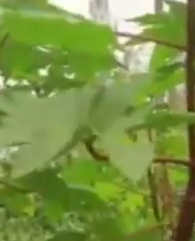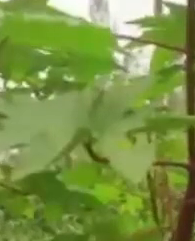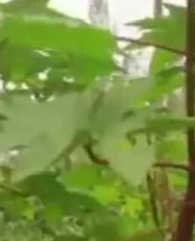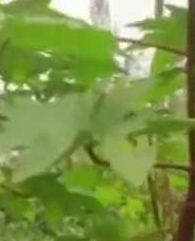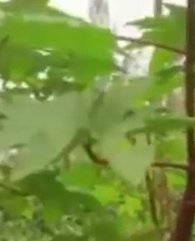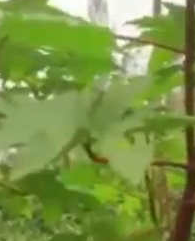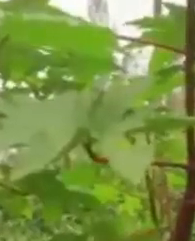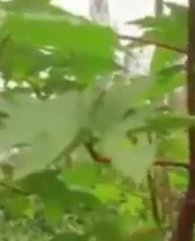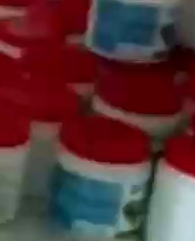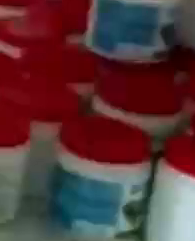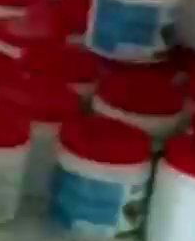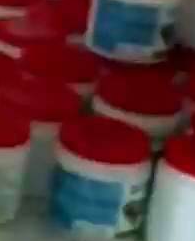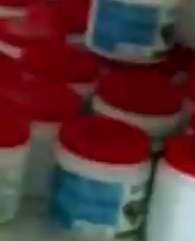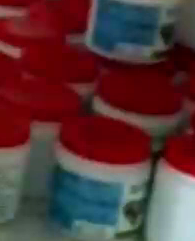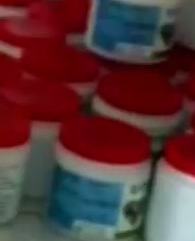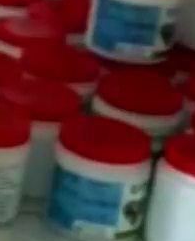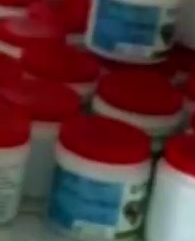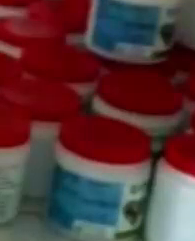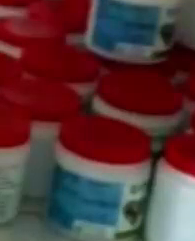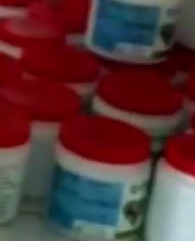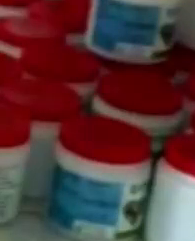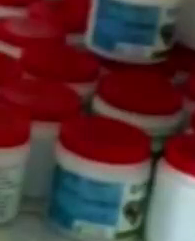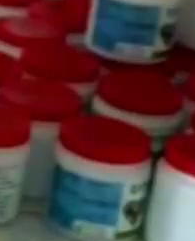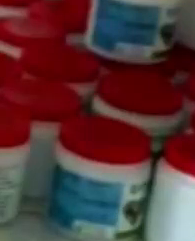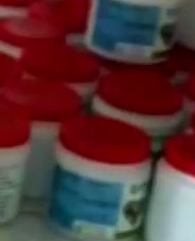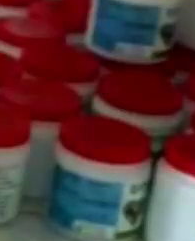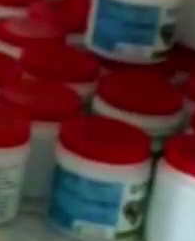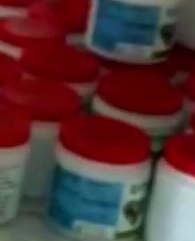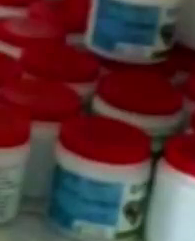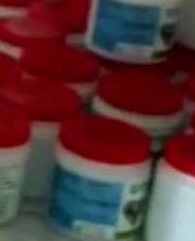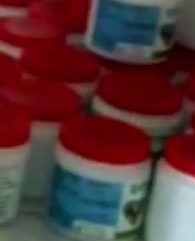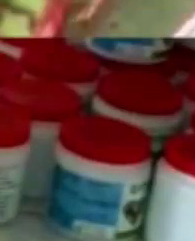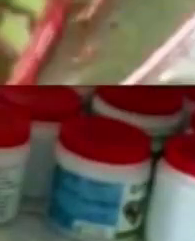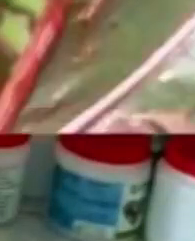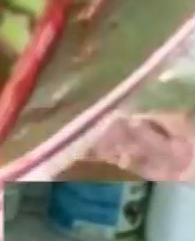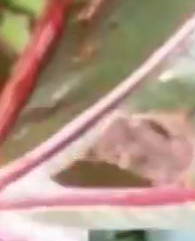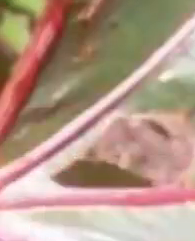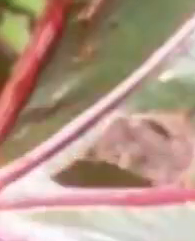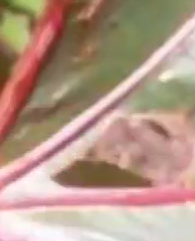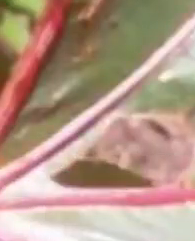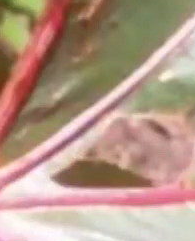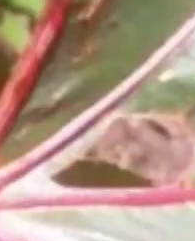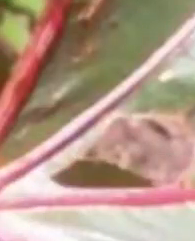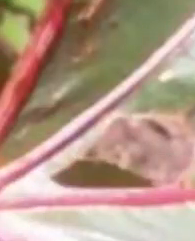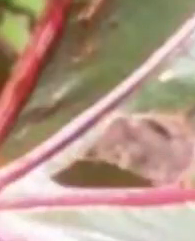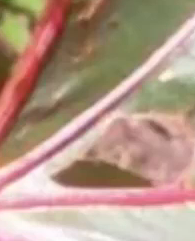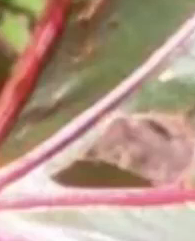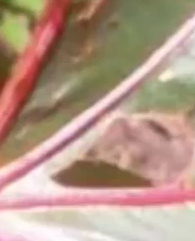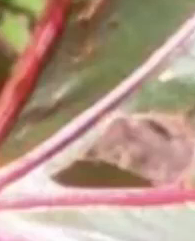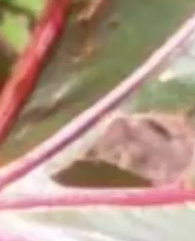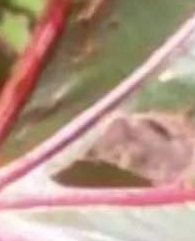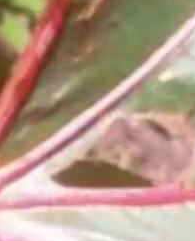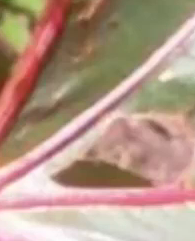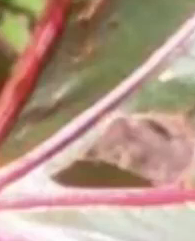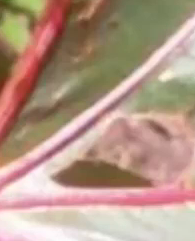Rwanda. Mu tugane turaho uburanga Herbal Jelly, amavuta meza afasha umubiri wawe guhorana umwimerere wawe. Uburanga Castor Oil nayo ni